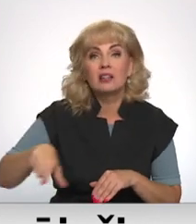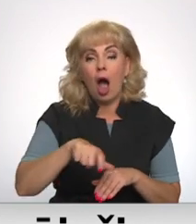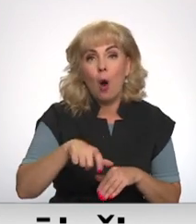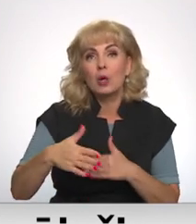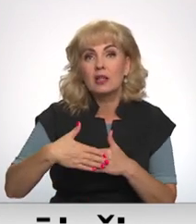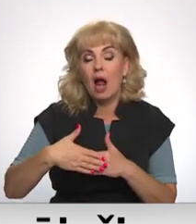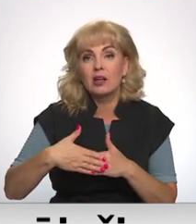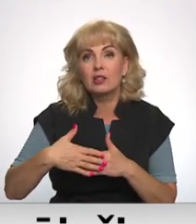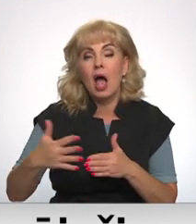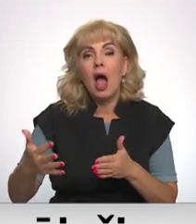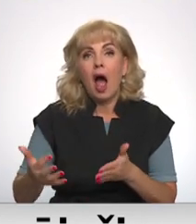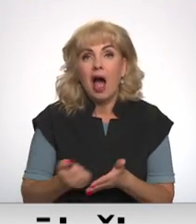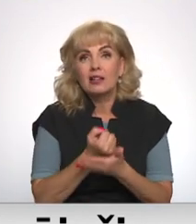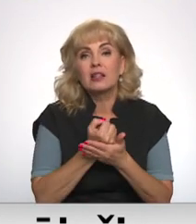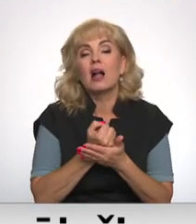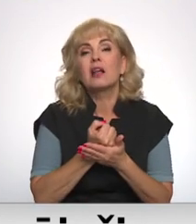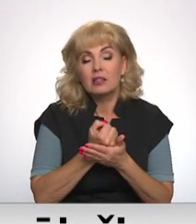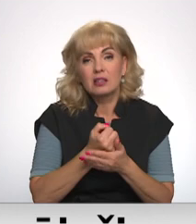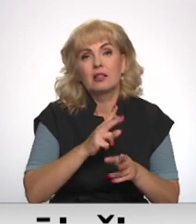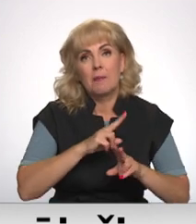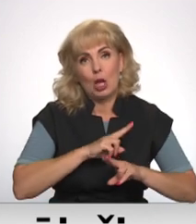izcelts cilvēks bez dzīvības pazīmēm.